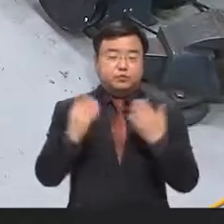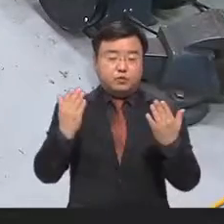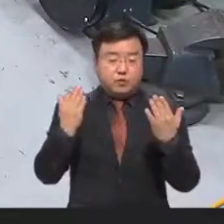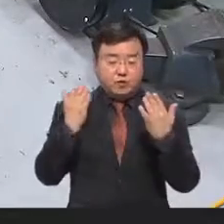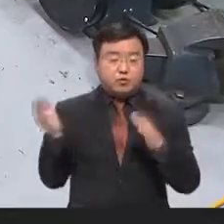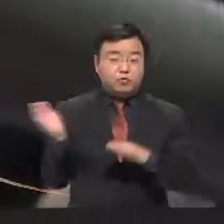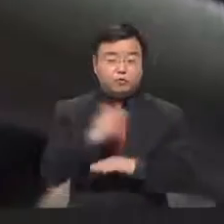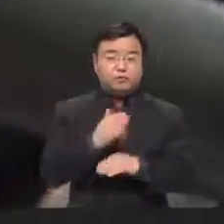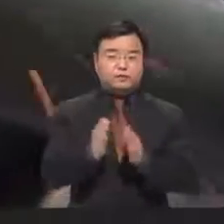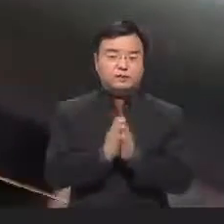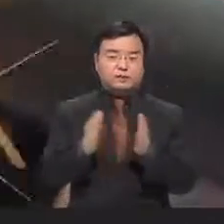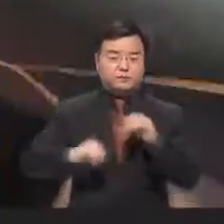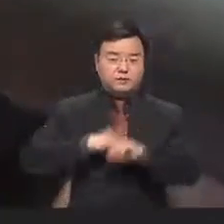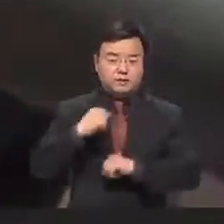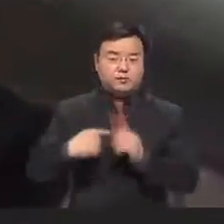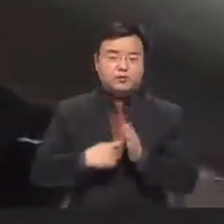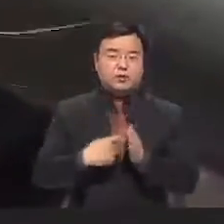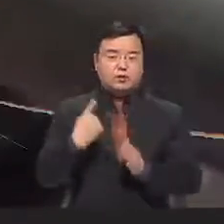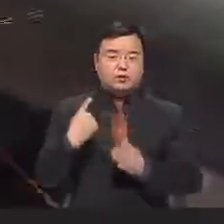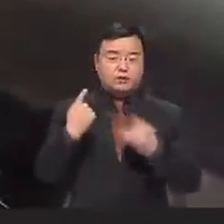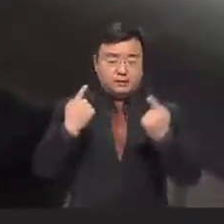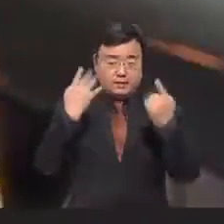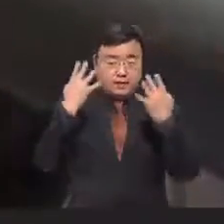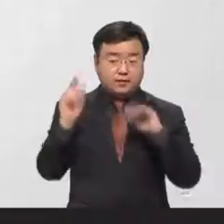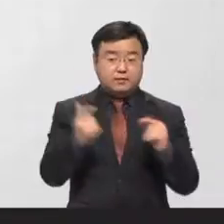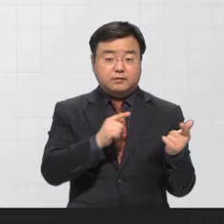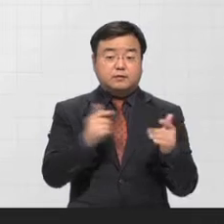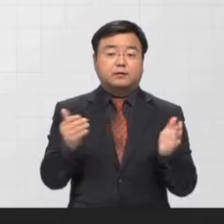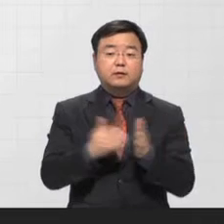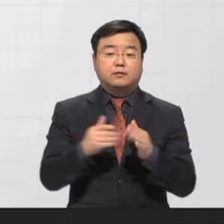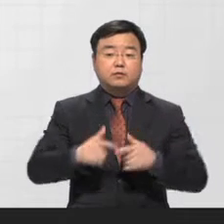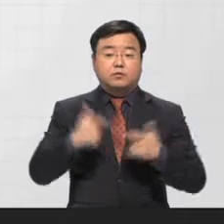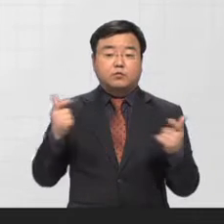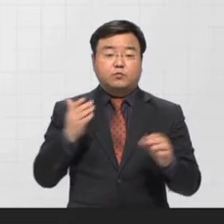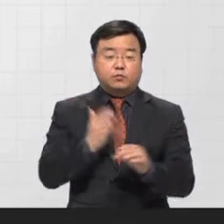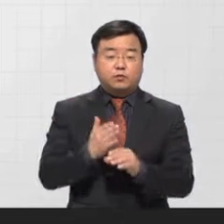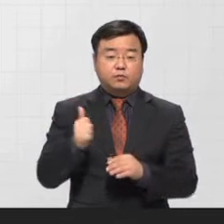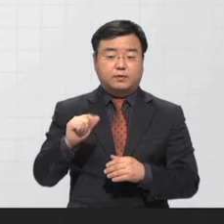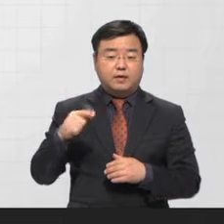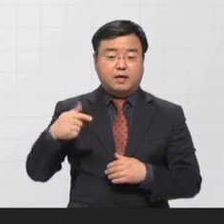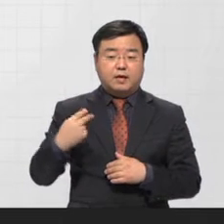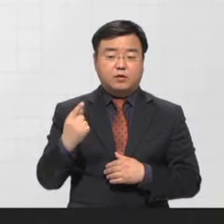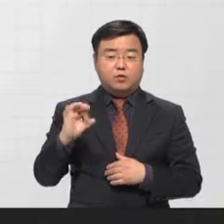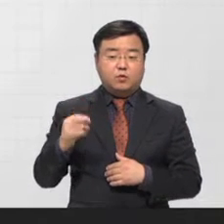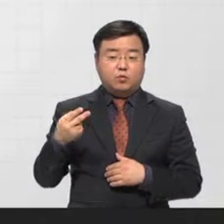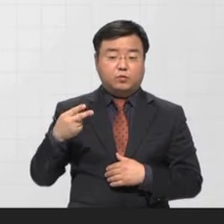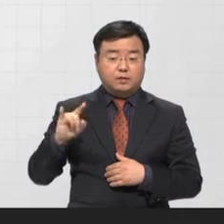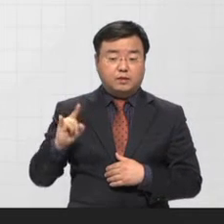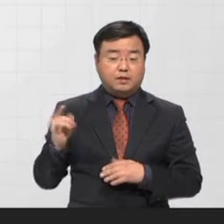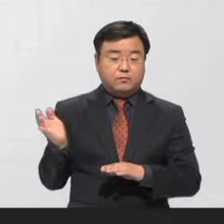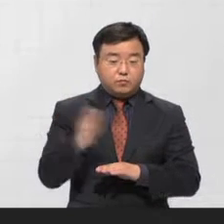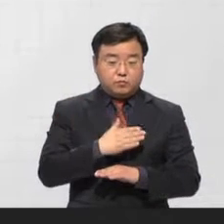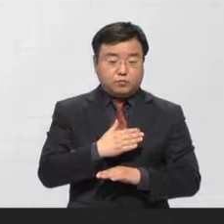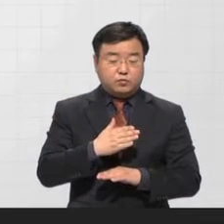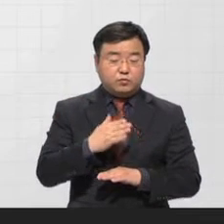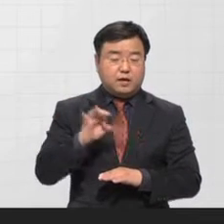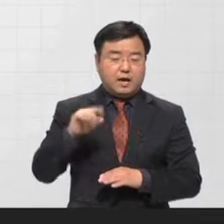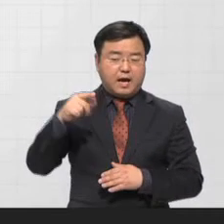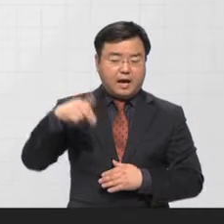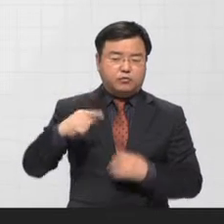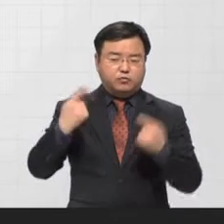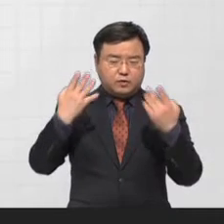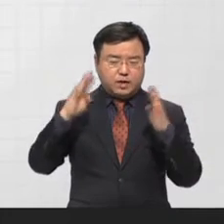시작된 자유학기제가 대학교까지 확산되고 있습니다. 한동대의 자유학기제를 시작으로 아주대 8학년학기와